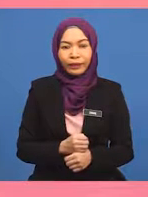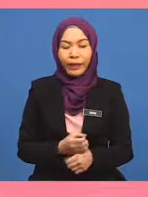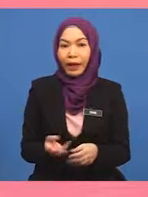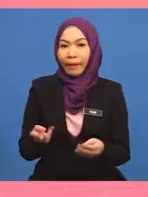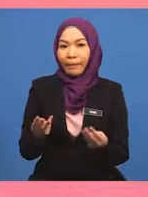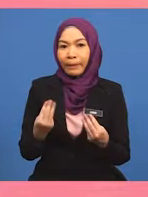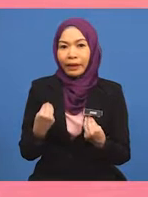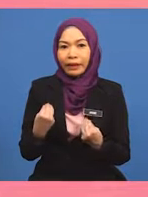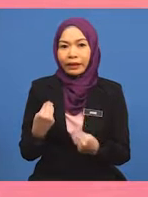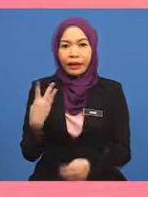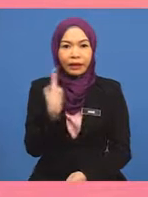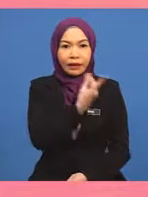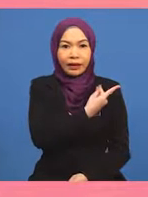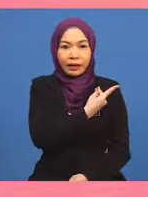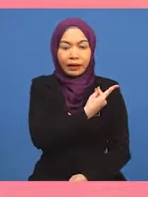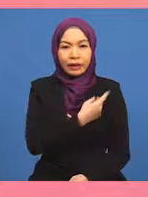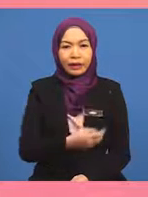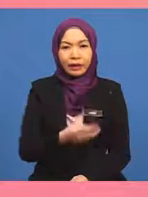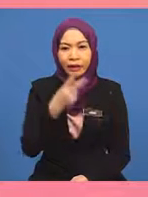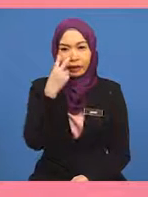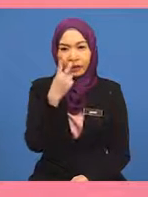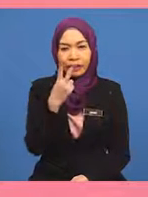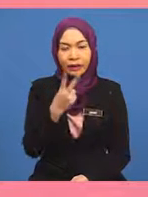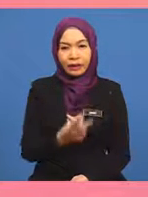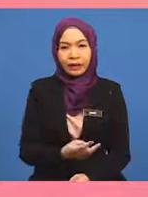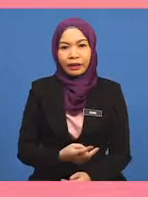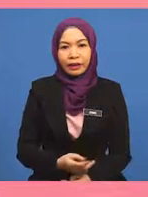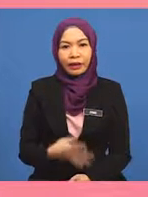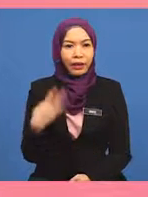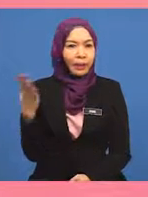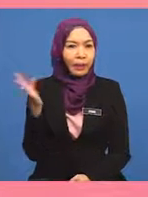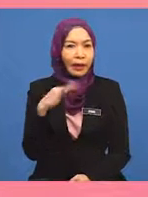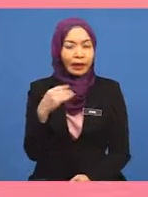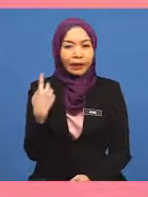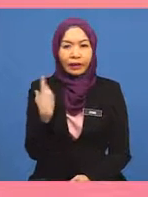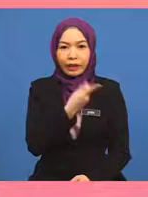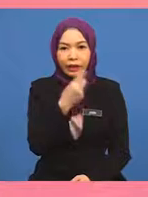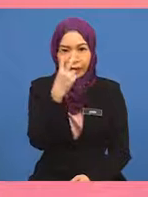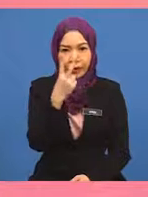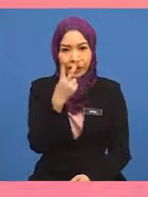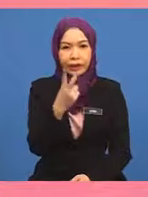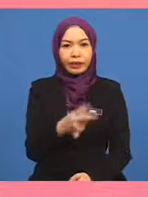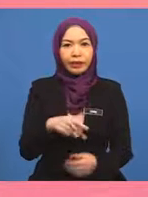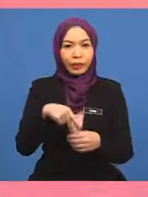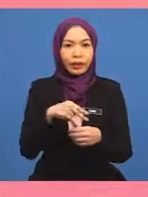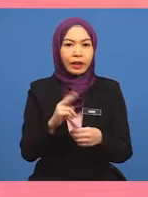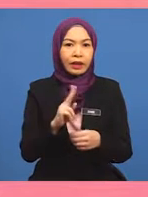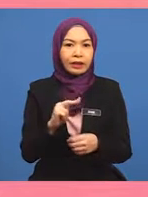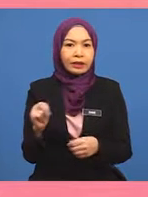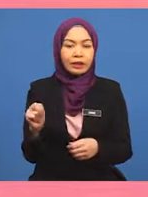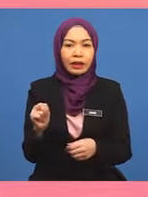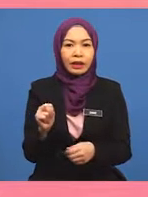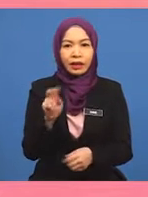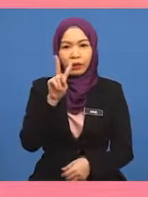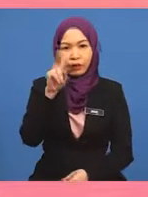Marilah kita melihat perbezaan antara dua konsep penghasilan idea di